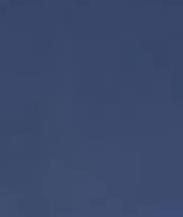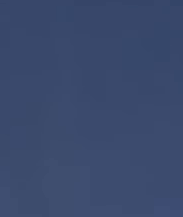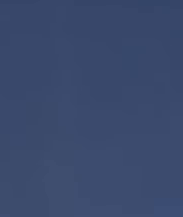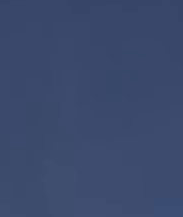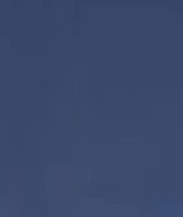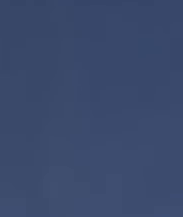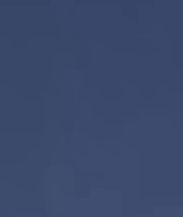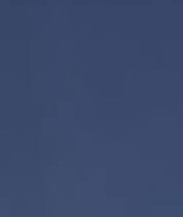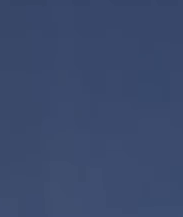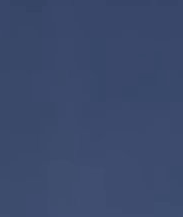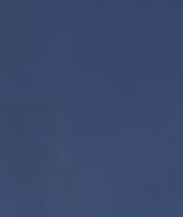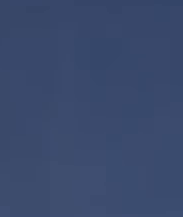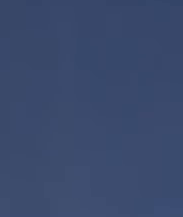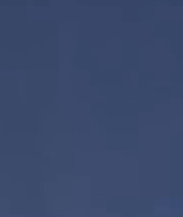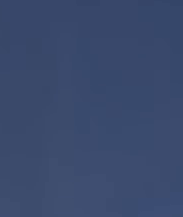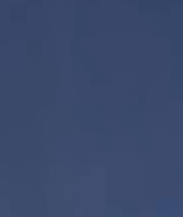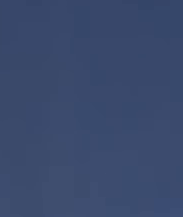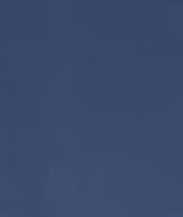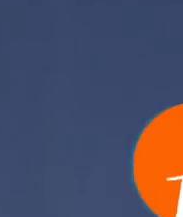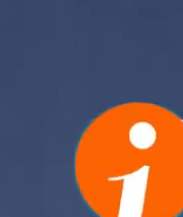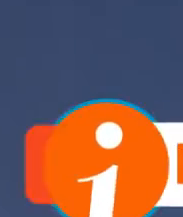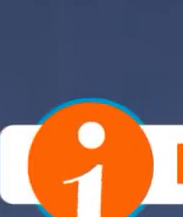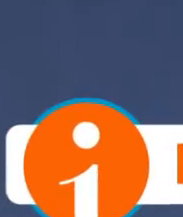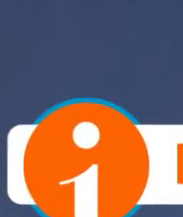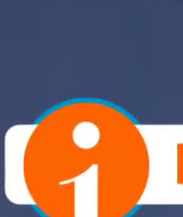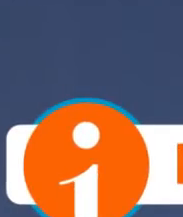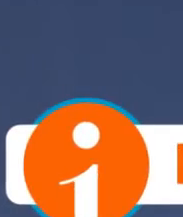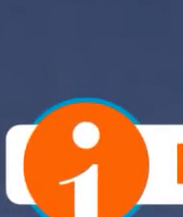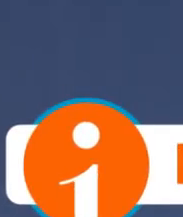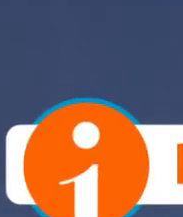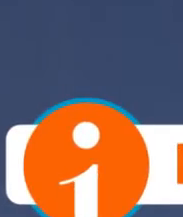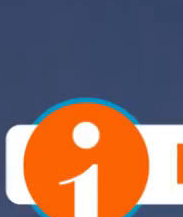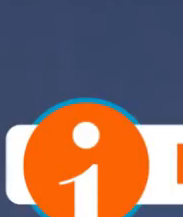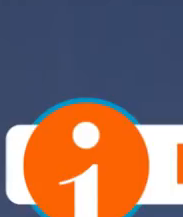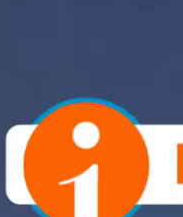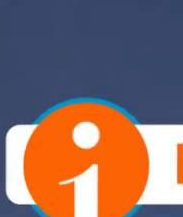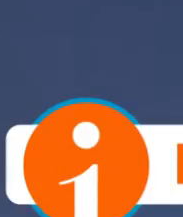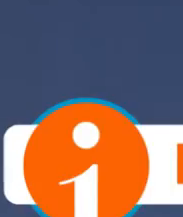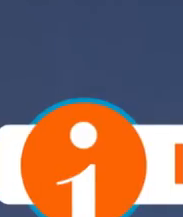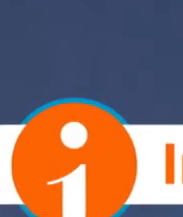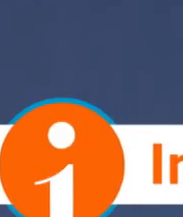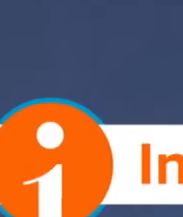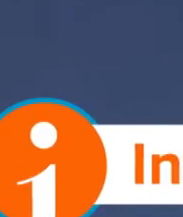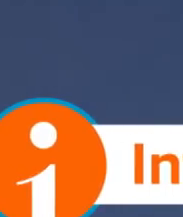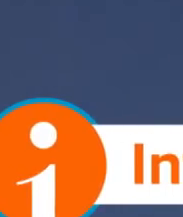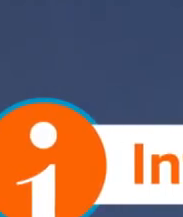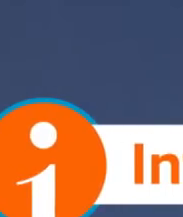парақшасында. Тек сіздер үшін қызықты ақпараттар мен ең маңызды оқиғалар. Информ бюроның YouTube-тағы парақшасына